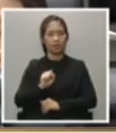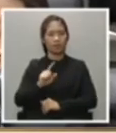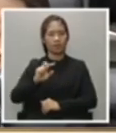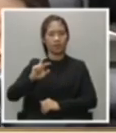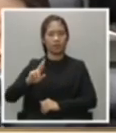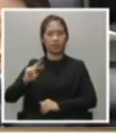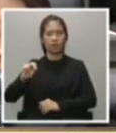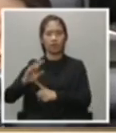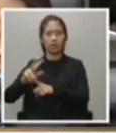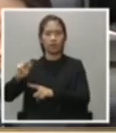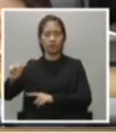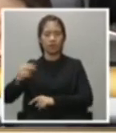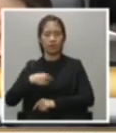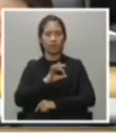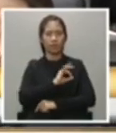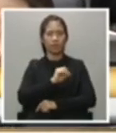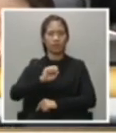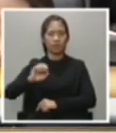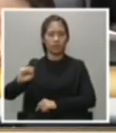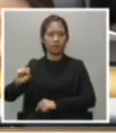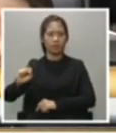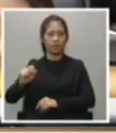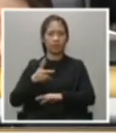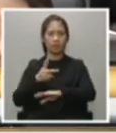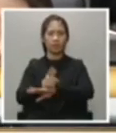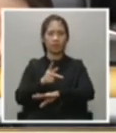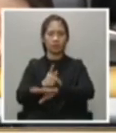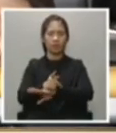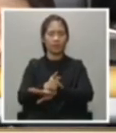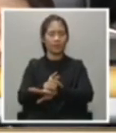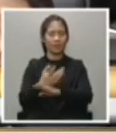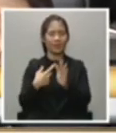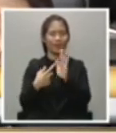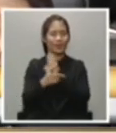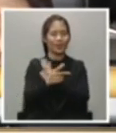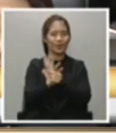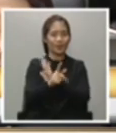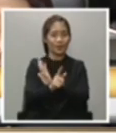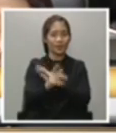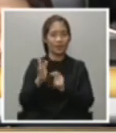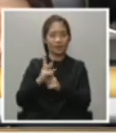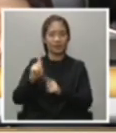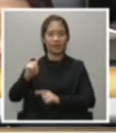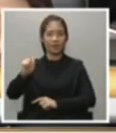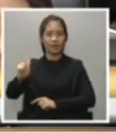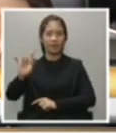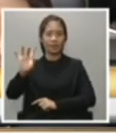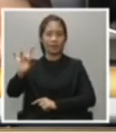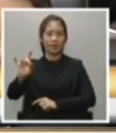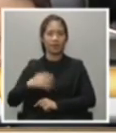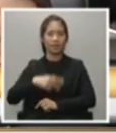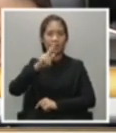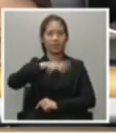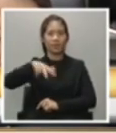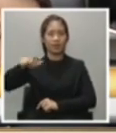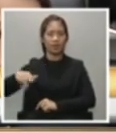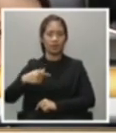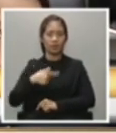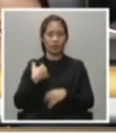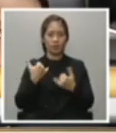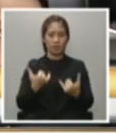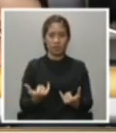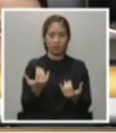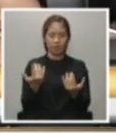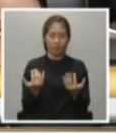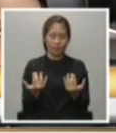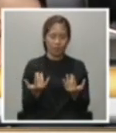อนันต์พรสมาชิกสภาผู้แทนราษฎรจังหวัดขอนแก่นเขต8พรรคเพื่อไทยวันนี้ดิฉันมาสแตนบายรอตั้งแต่